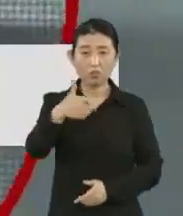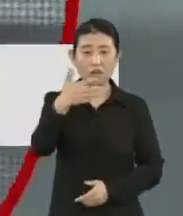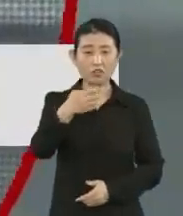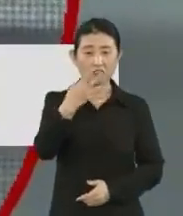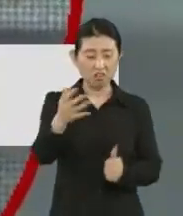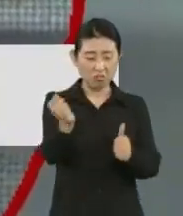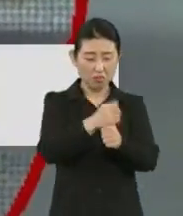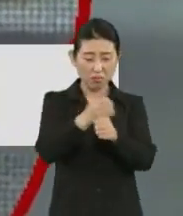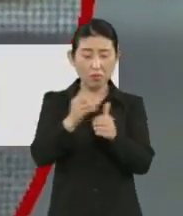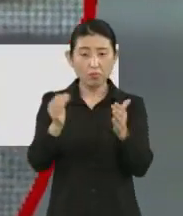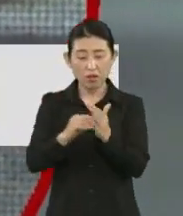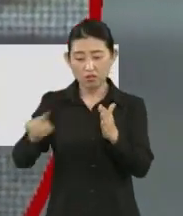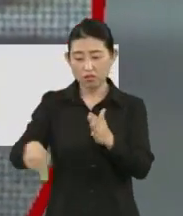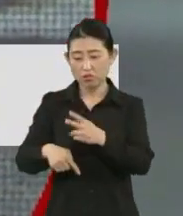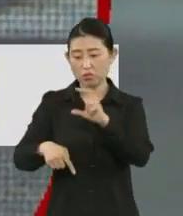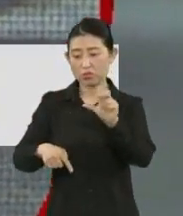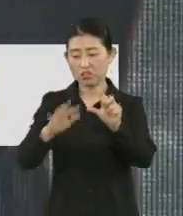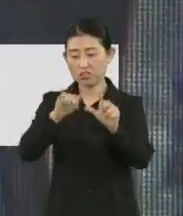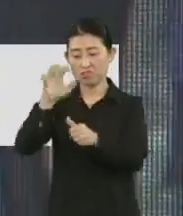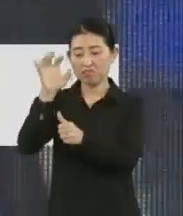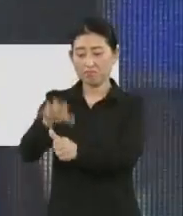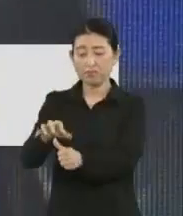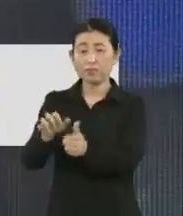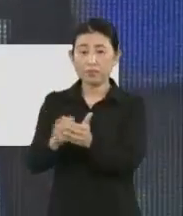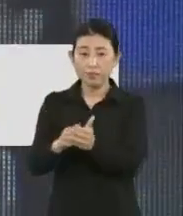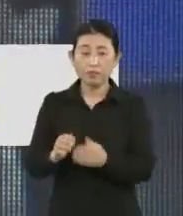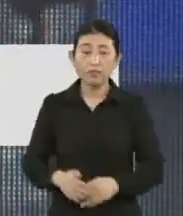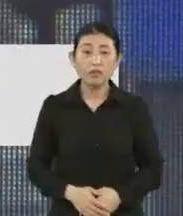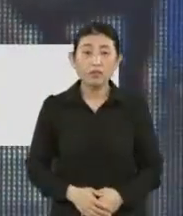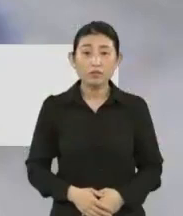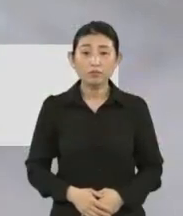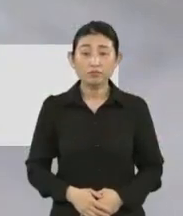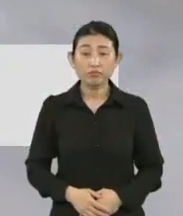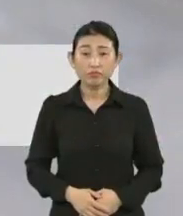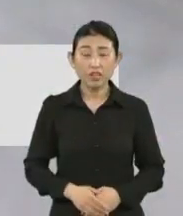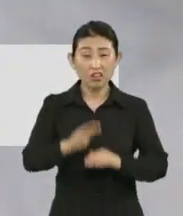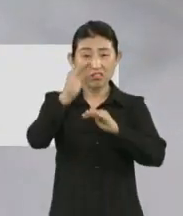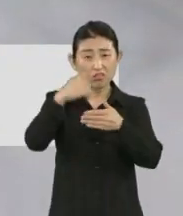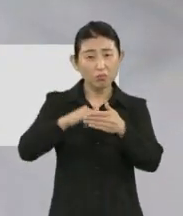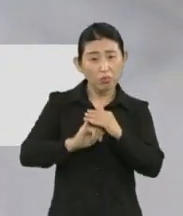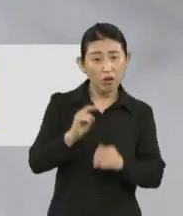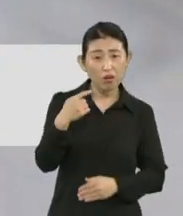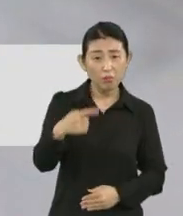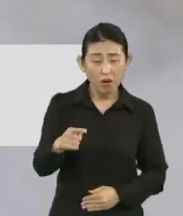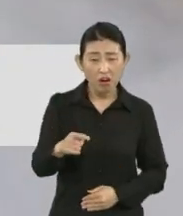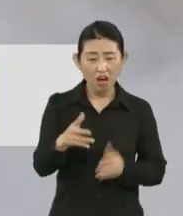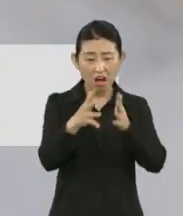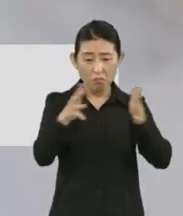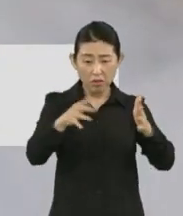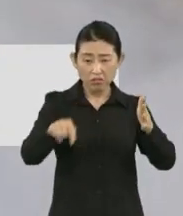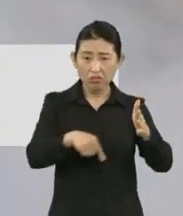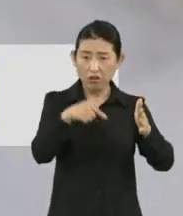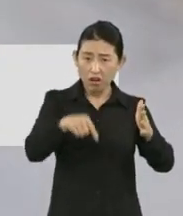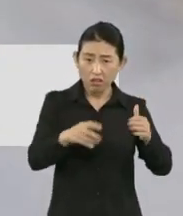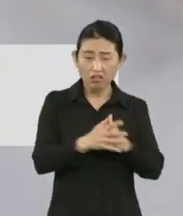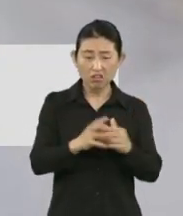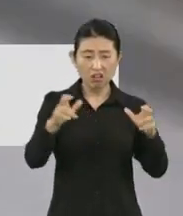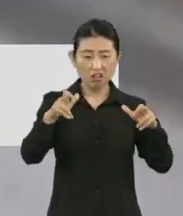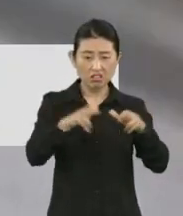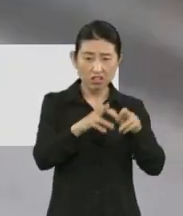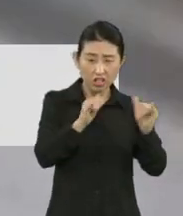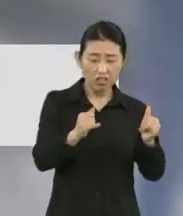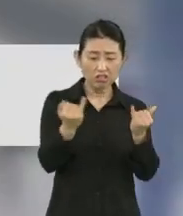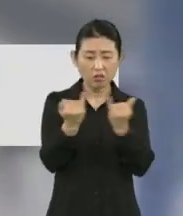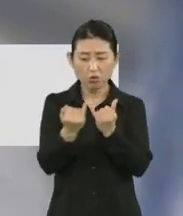684명을 검거하고 이 가운데 25명을 구속했습니다. 적발된 사건 가운데는 아파트 단지에서